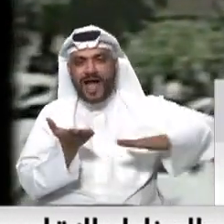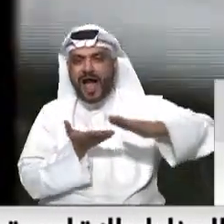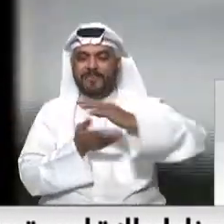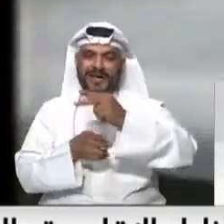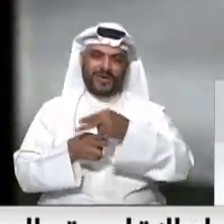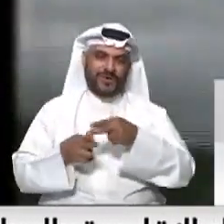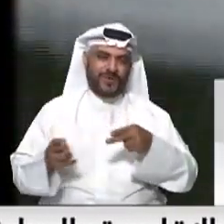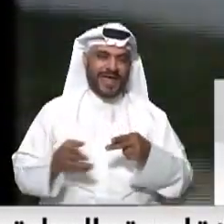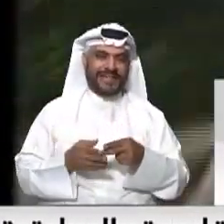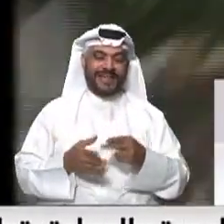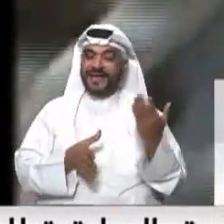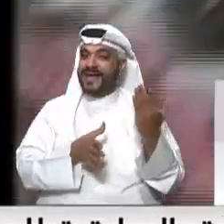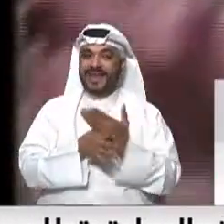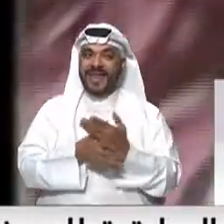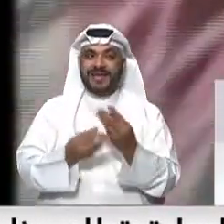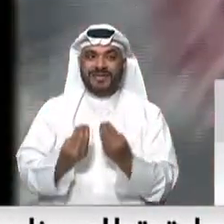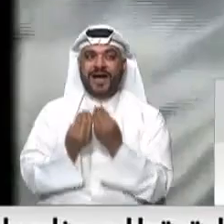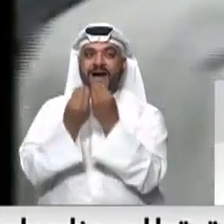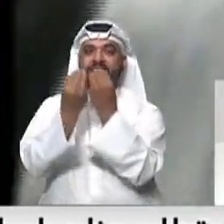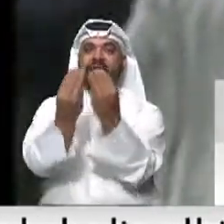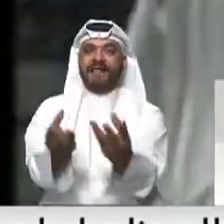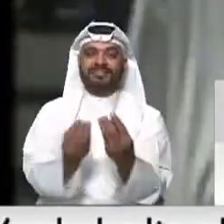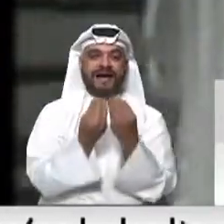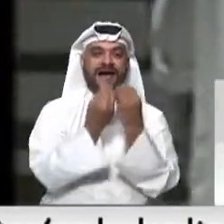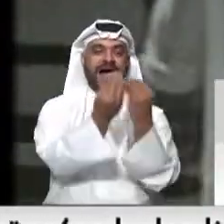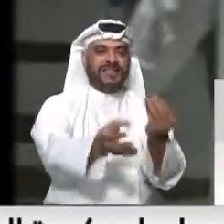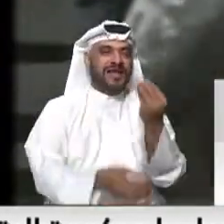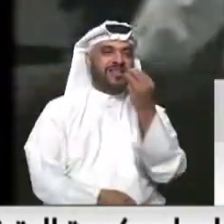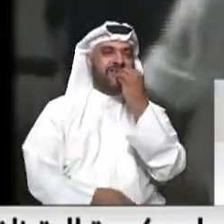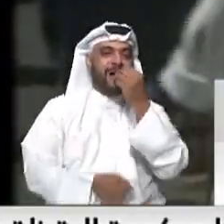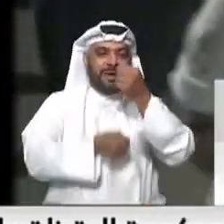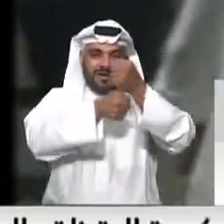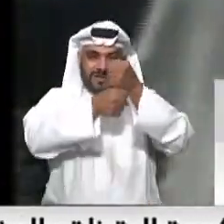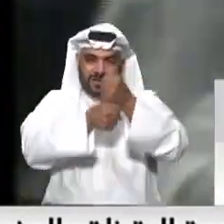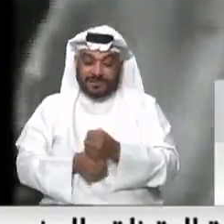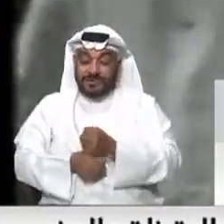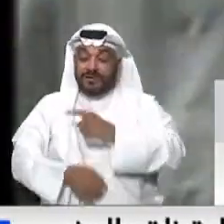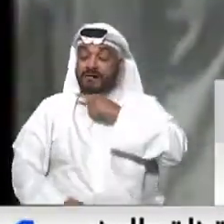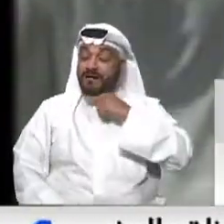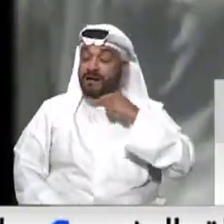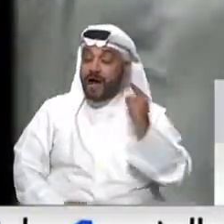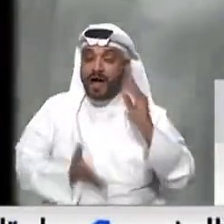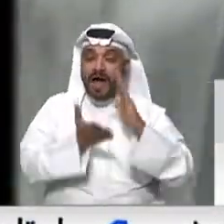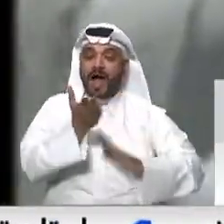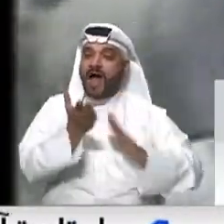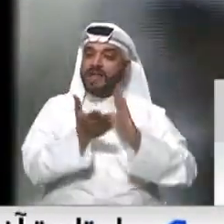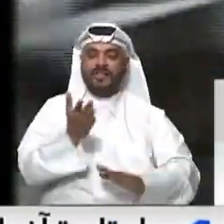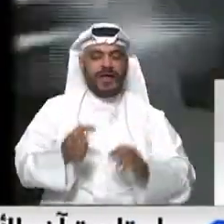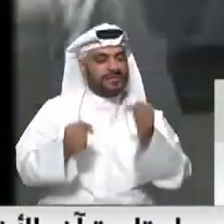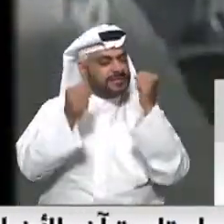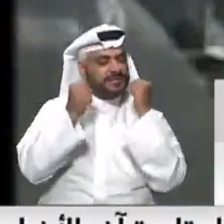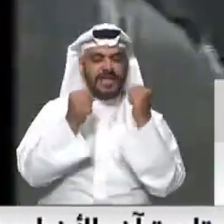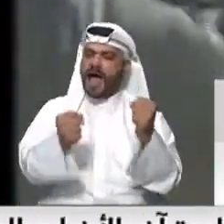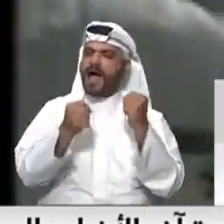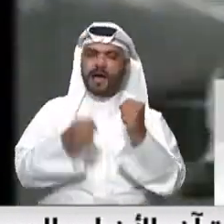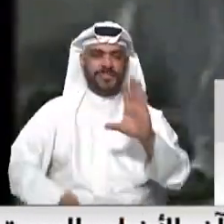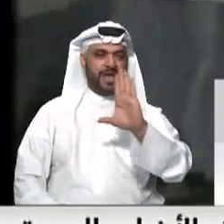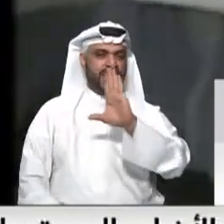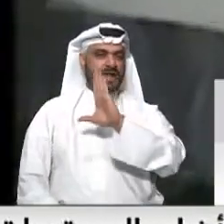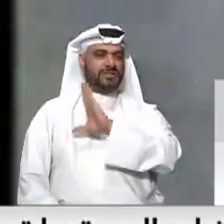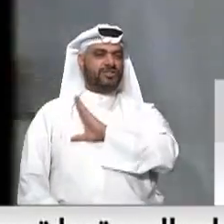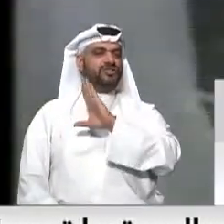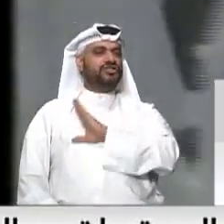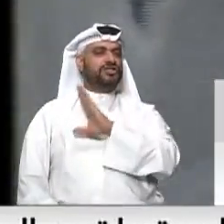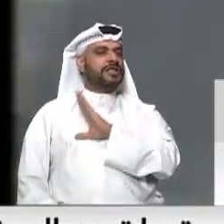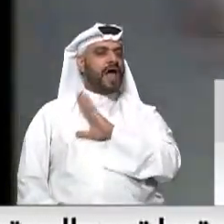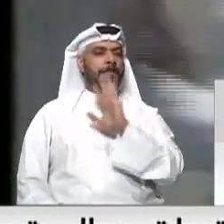البلاد من أجل تأمين الطعام للصامدين. واجهوا مخاطر كثيرة من قبل جنود الاحتلال، إلا